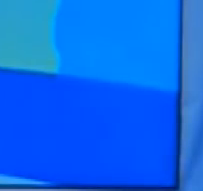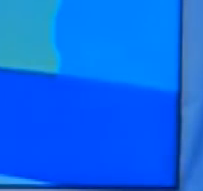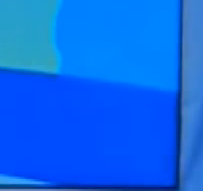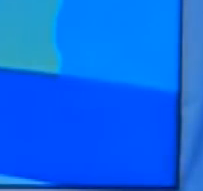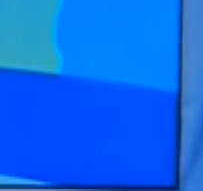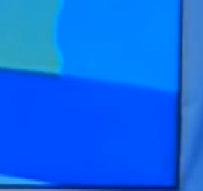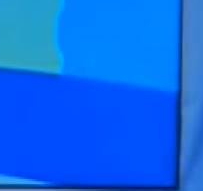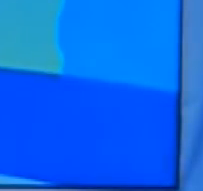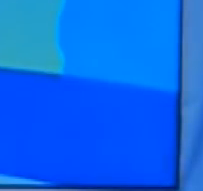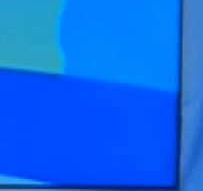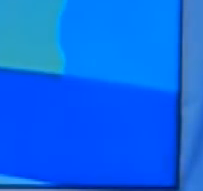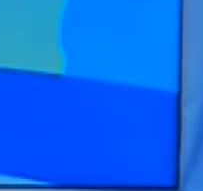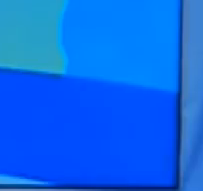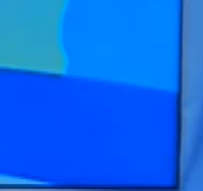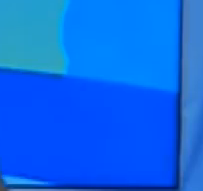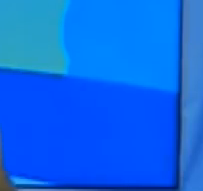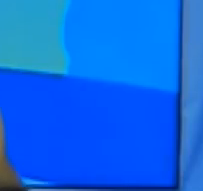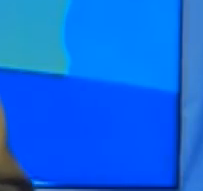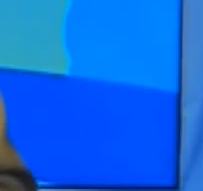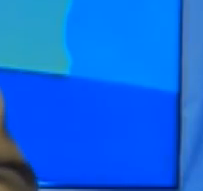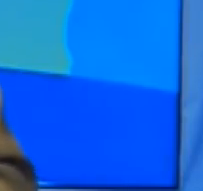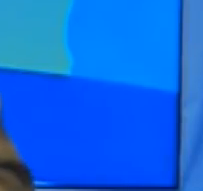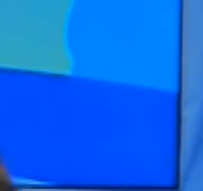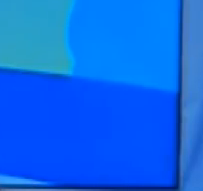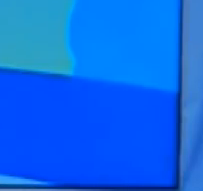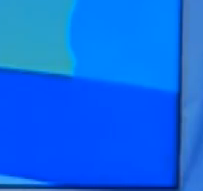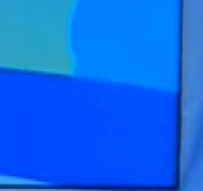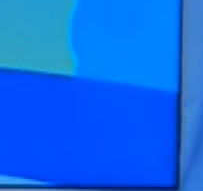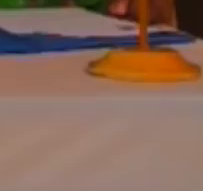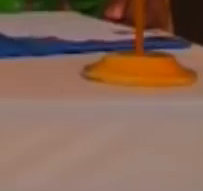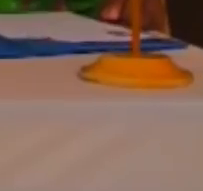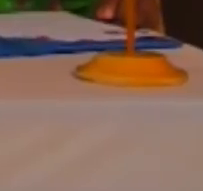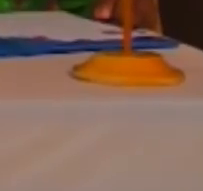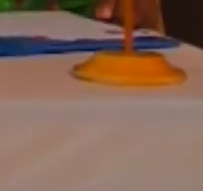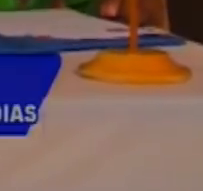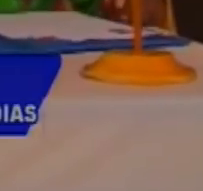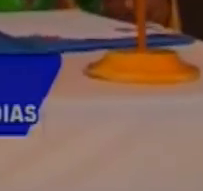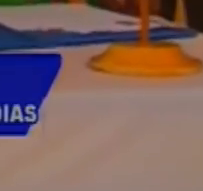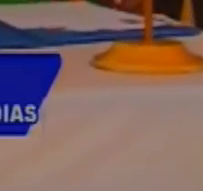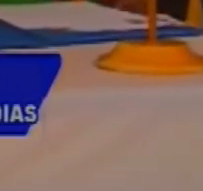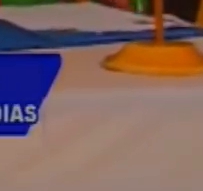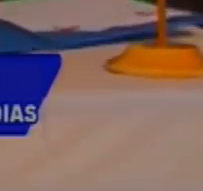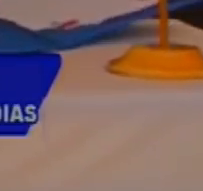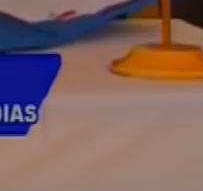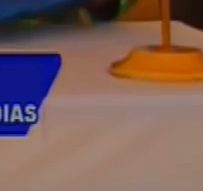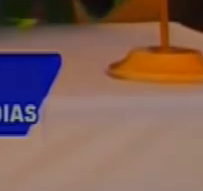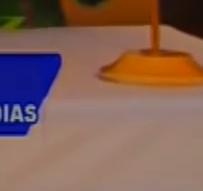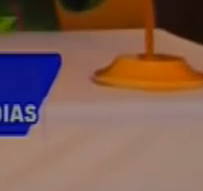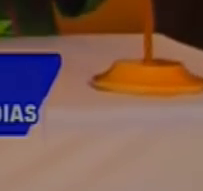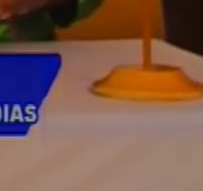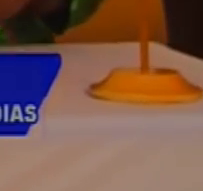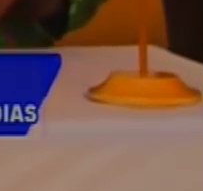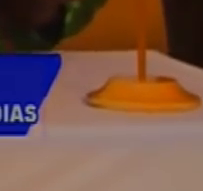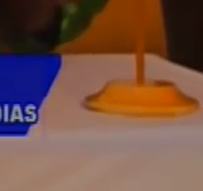sommaire de ce journal, signature ce matin à Ouagadougou d'une convention entre le Conseil supérieur de la communication et la